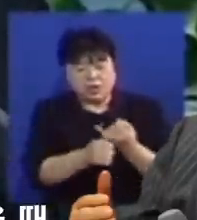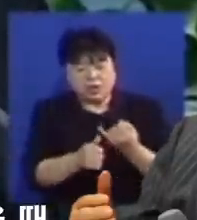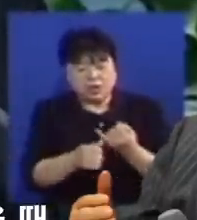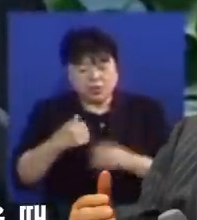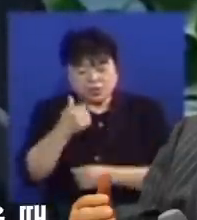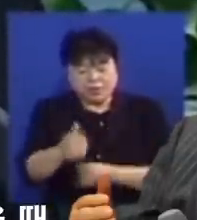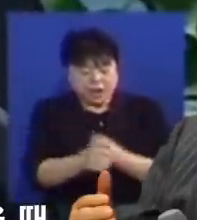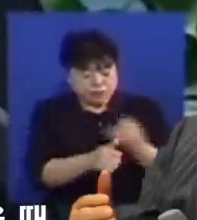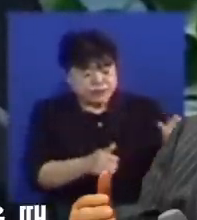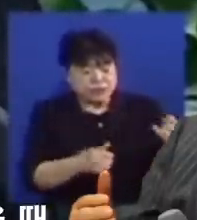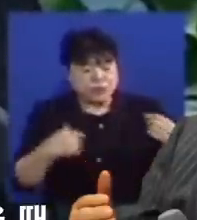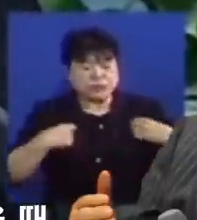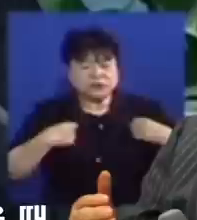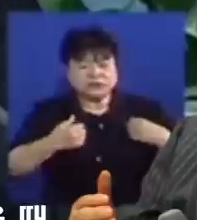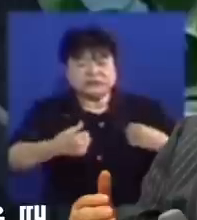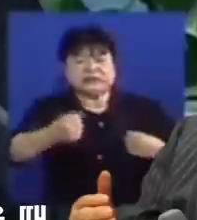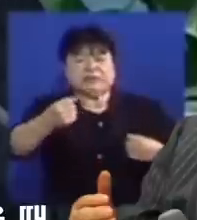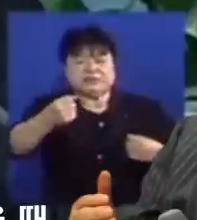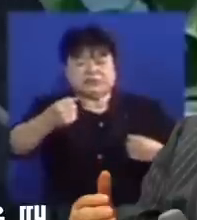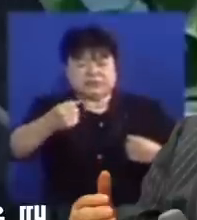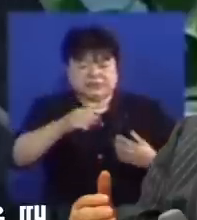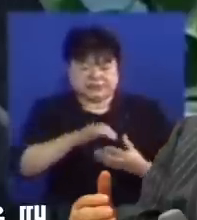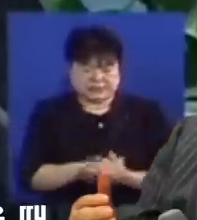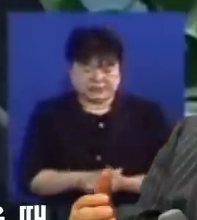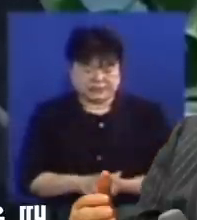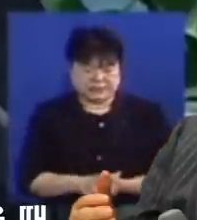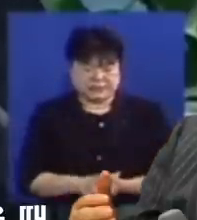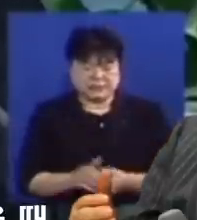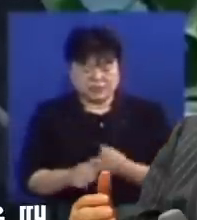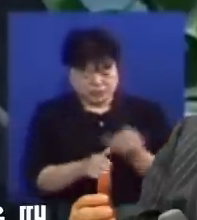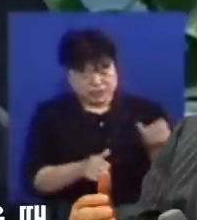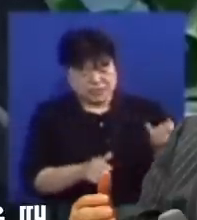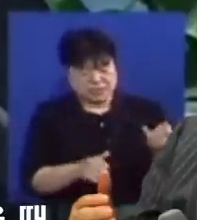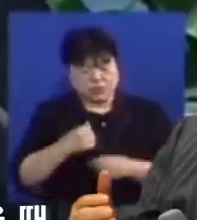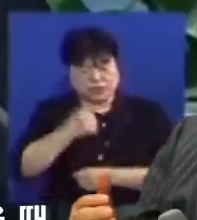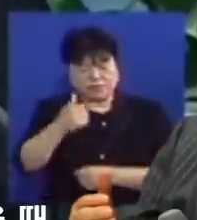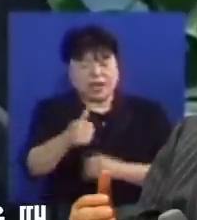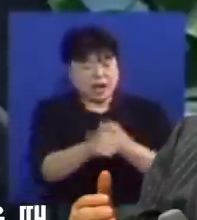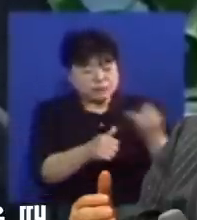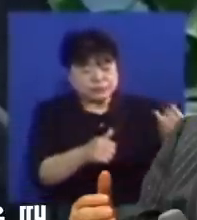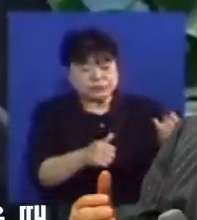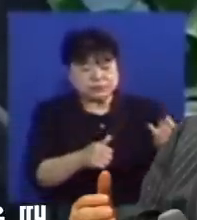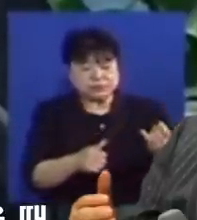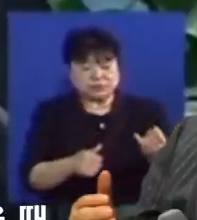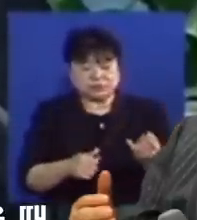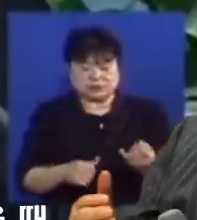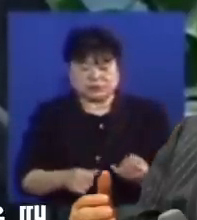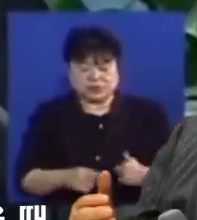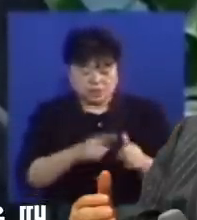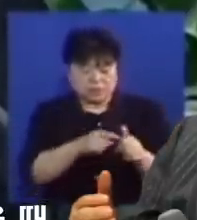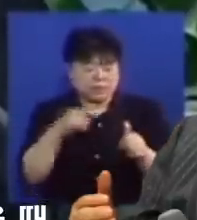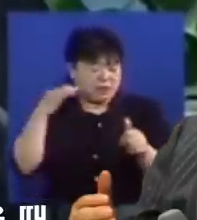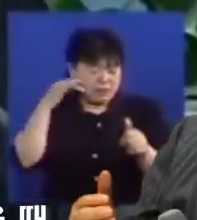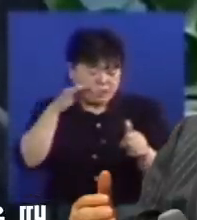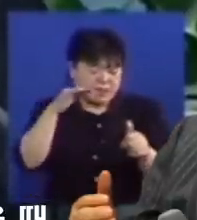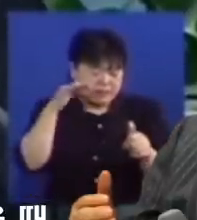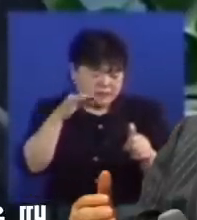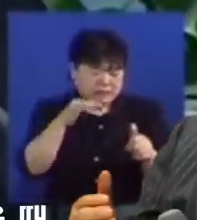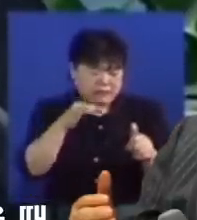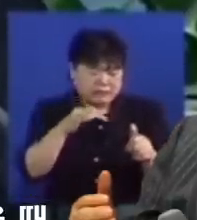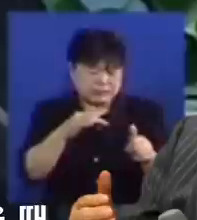쳤습니다. 그러니 부인이 흠모하던 마음이 미움과